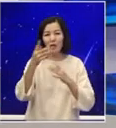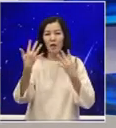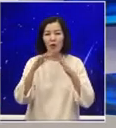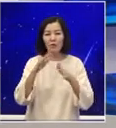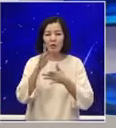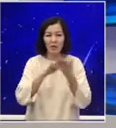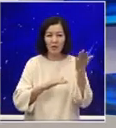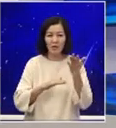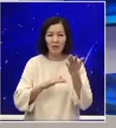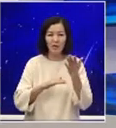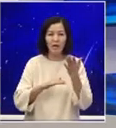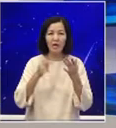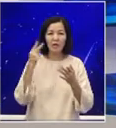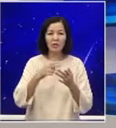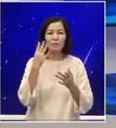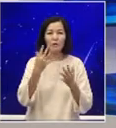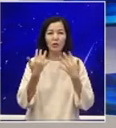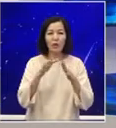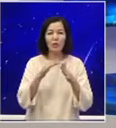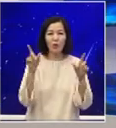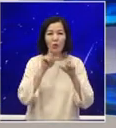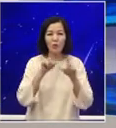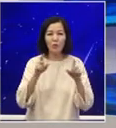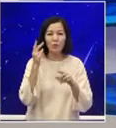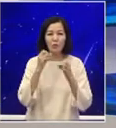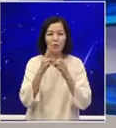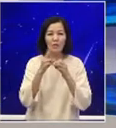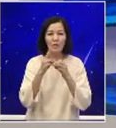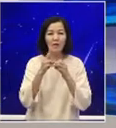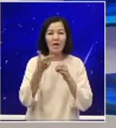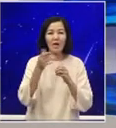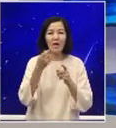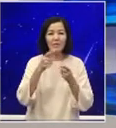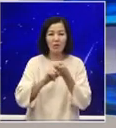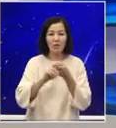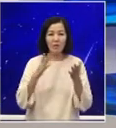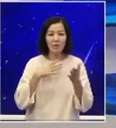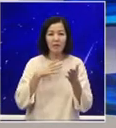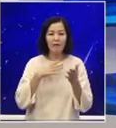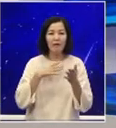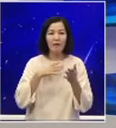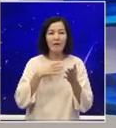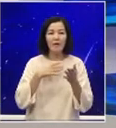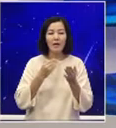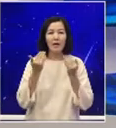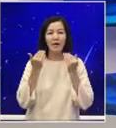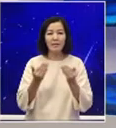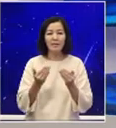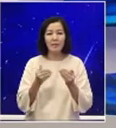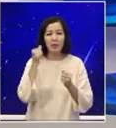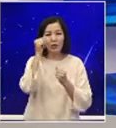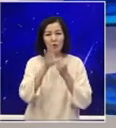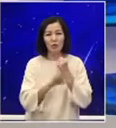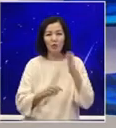да жалғасуда. Ал аудандағы 24 ауылдық округтің 12-сі көгілдір отынға қосылған. Ақындар мен батырлар